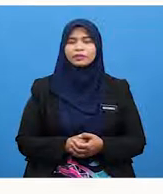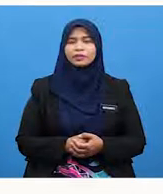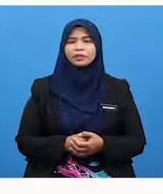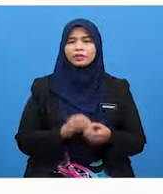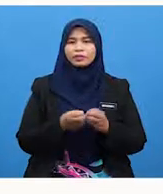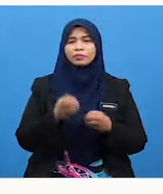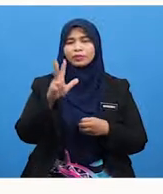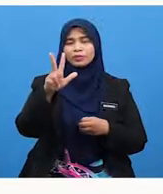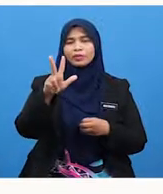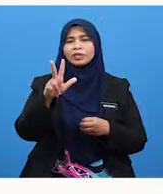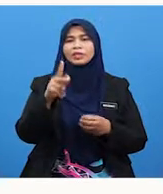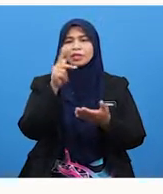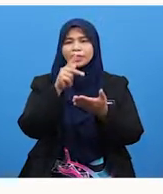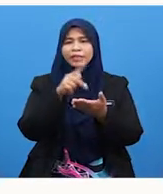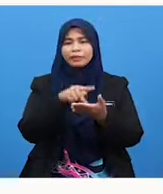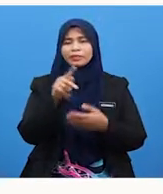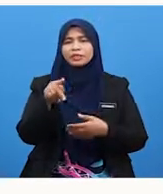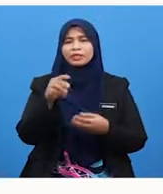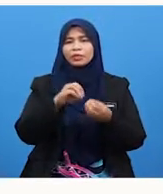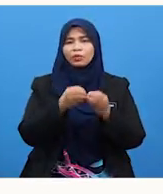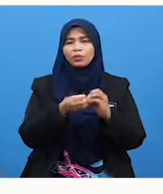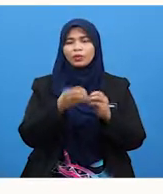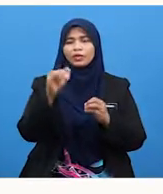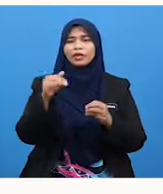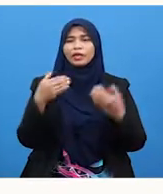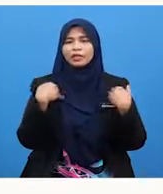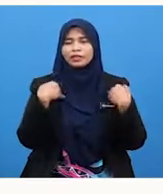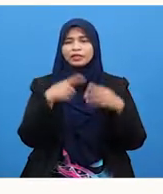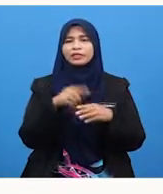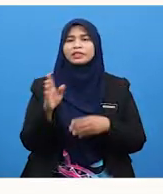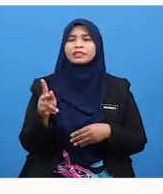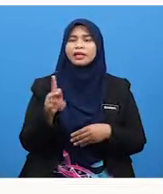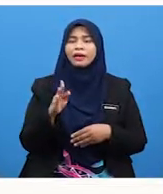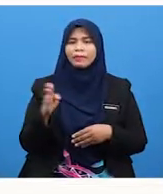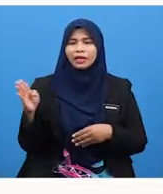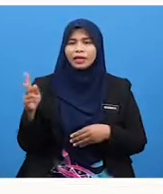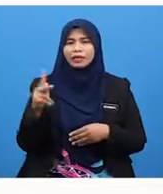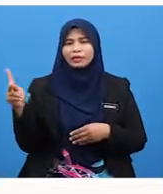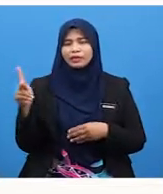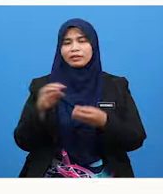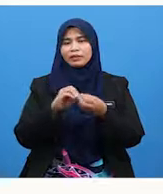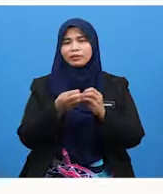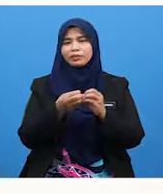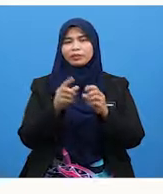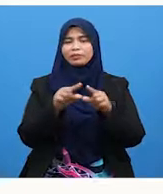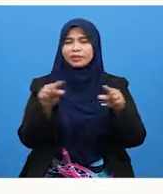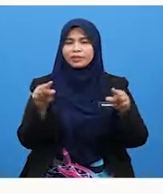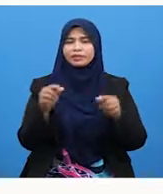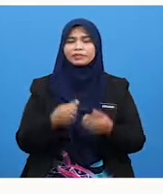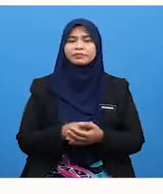Langkah kedua, kenal pasti nombor yang berada di sebelah kanan nombor bergaris